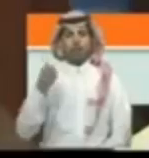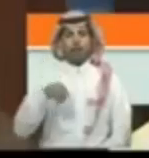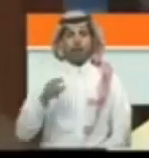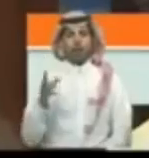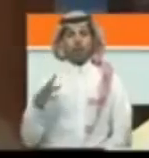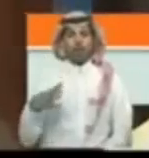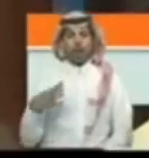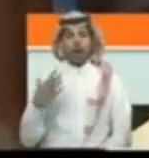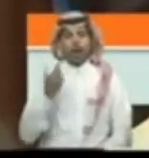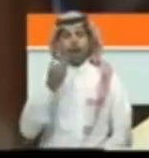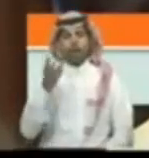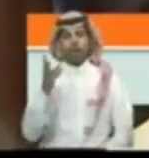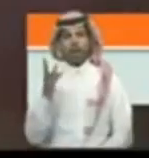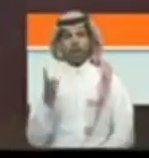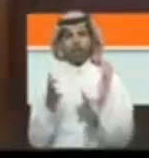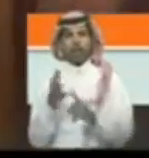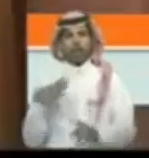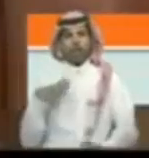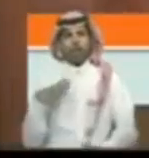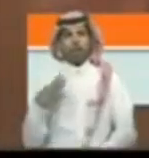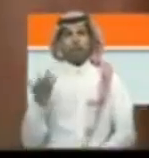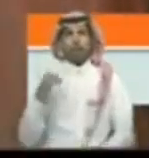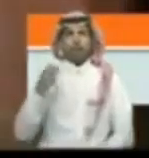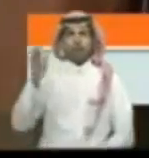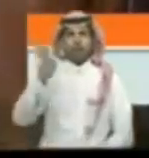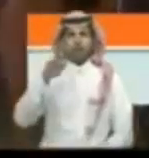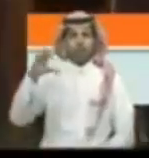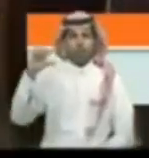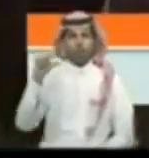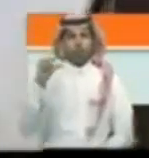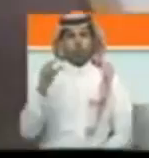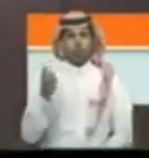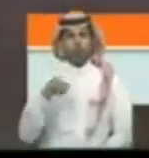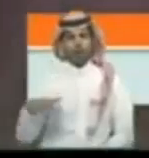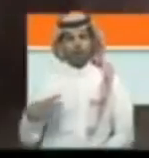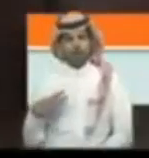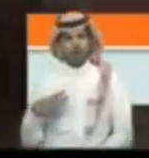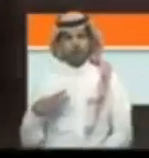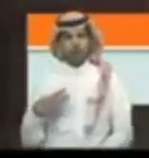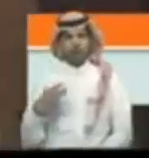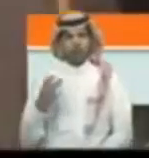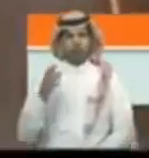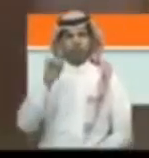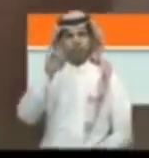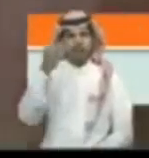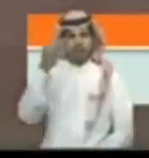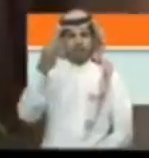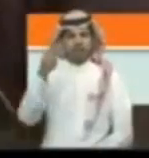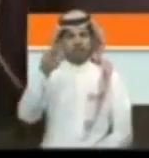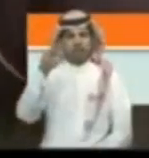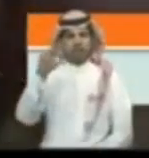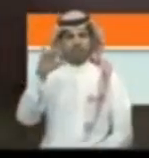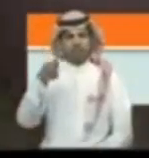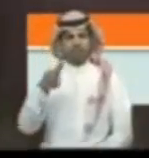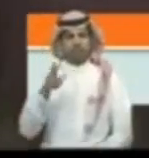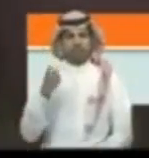العزيز وصاحب السمو الأمير سعود بن عبد الله بن ثنيان وصاحب السمو الأمير عبد العزيز بن محمد بن عبد العزيز بن